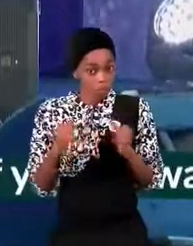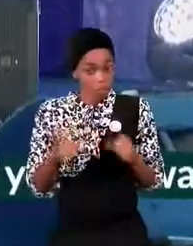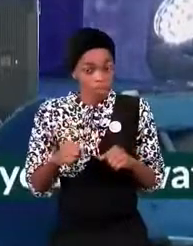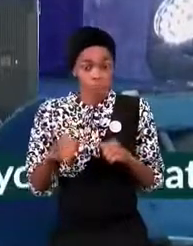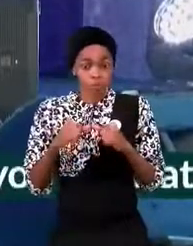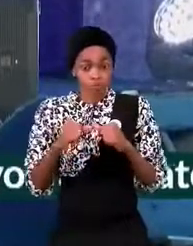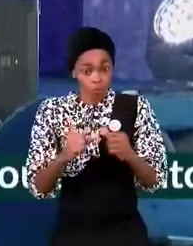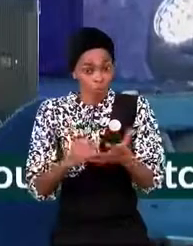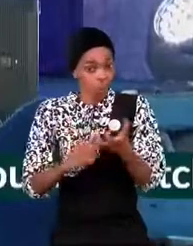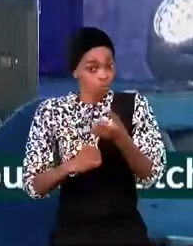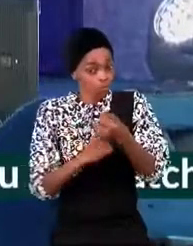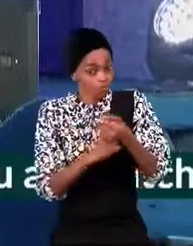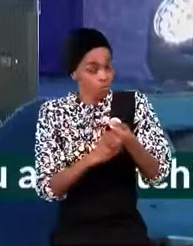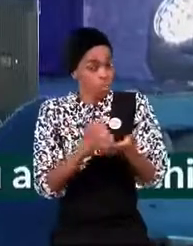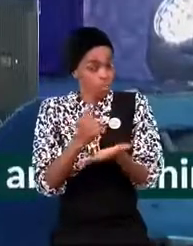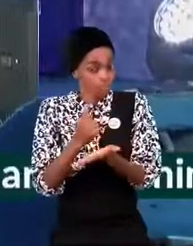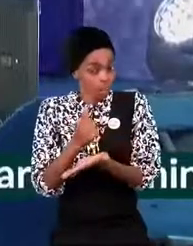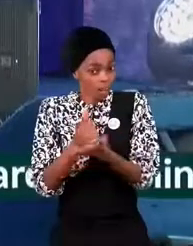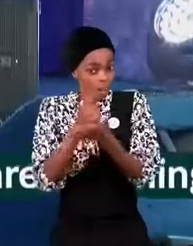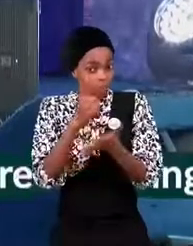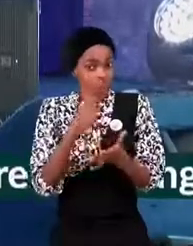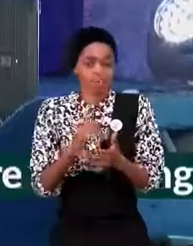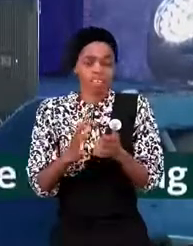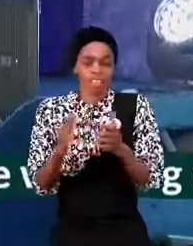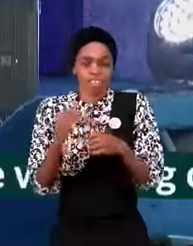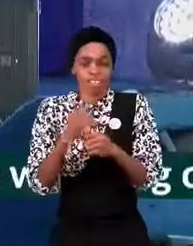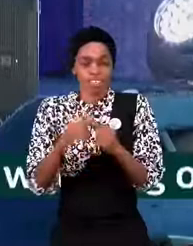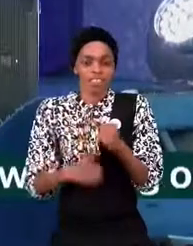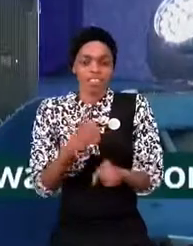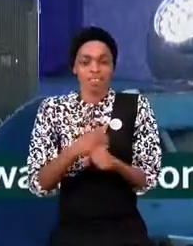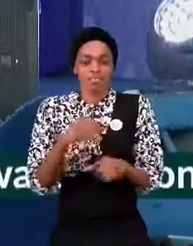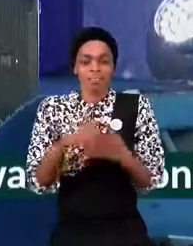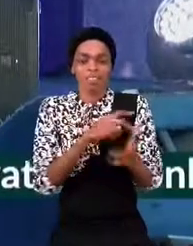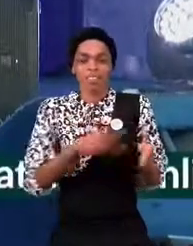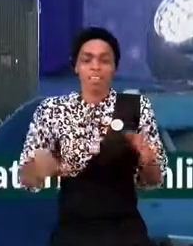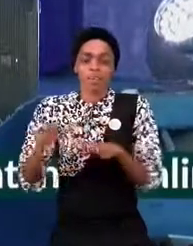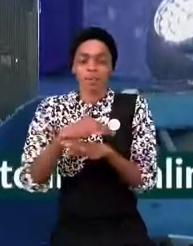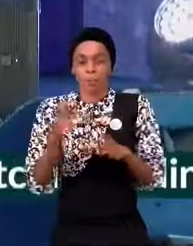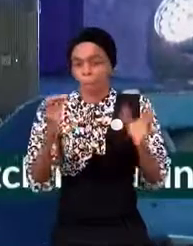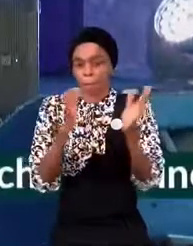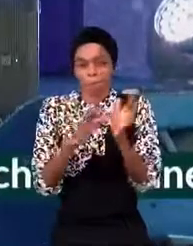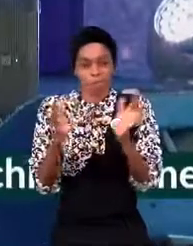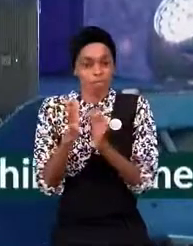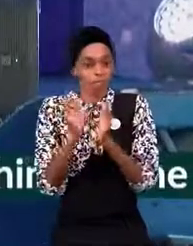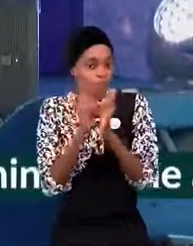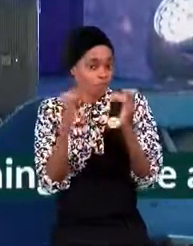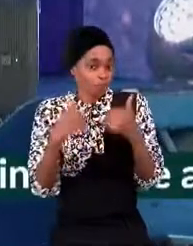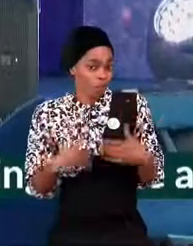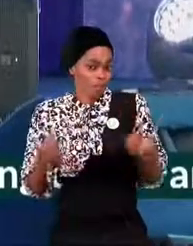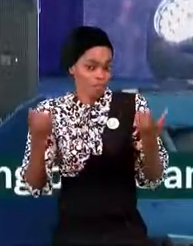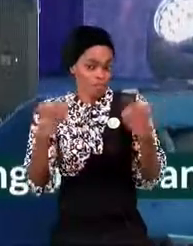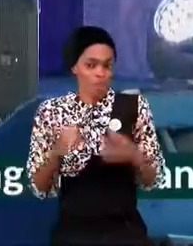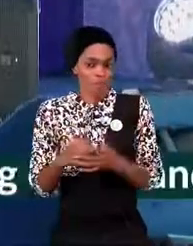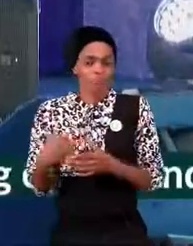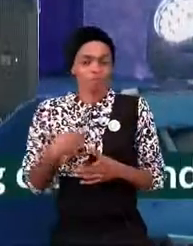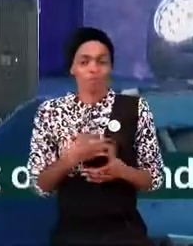pour vous, votre affermissement dans le royaume de Christ dans lequel vous êtes maintenant. Notre modérateur